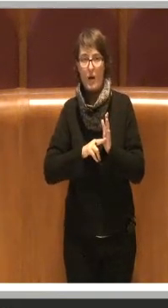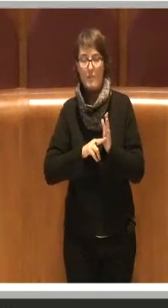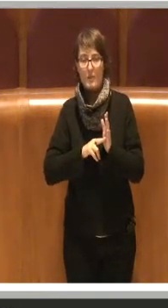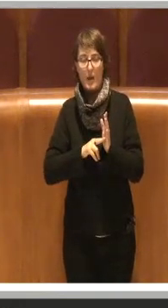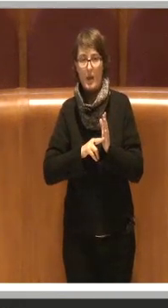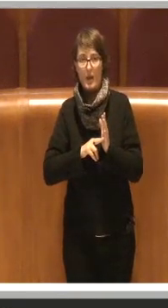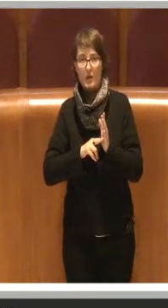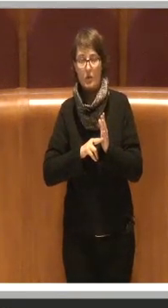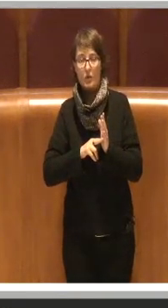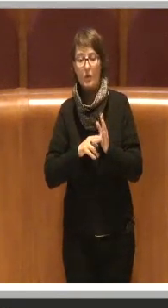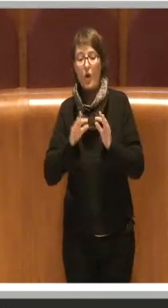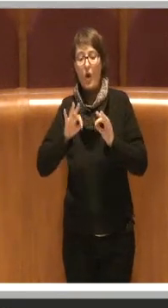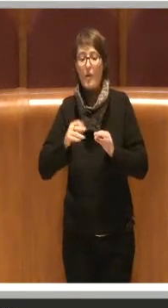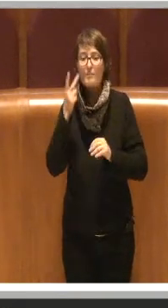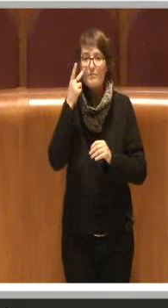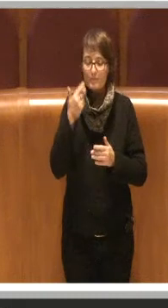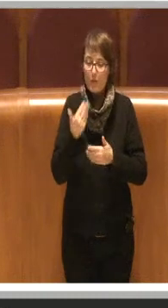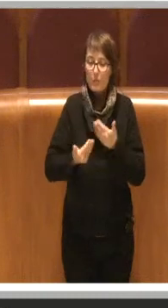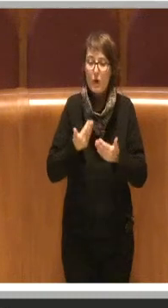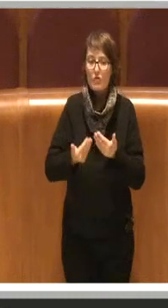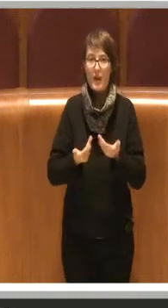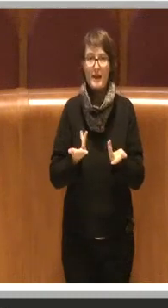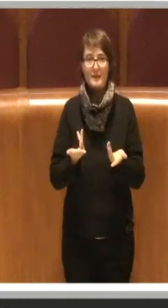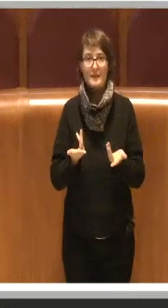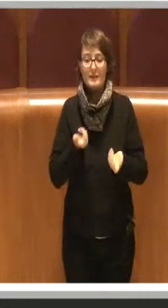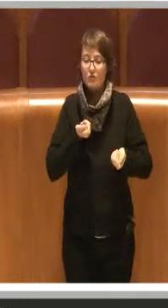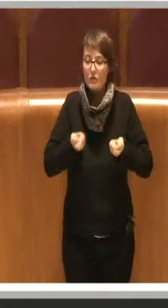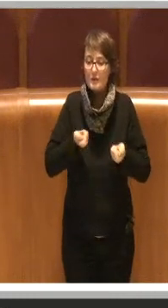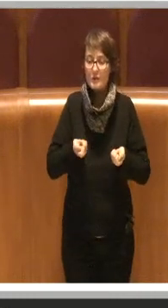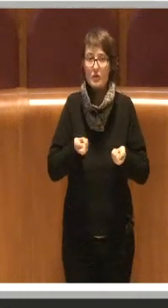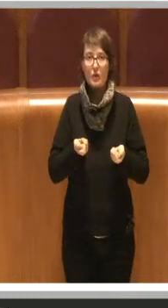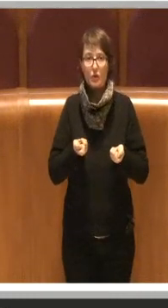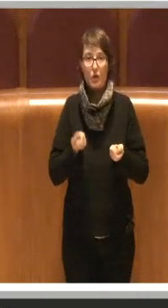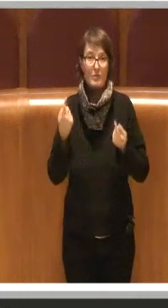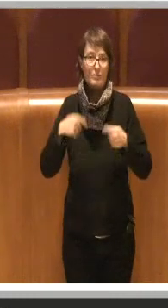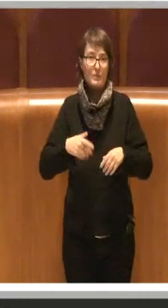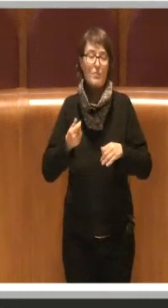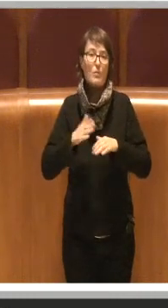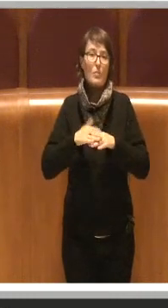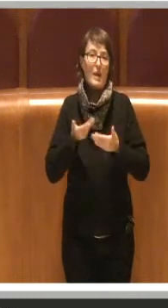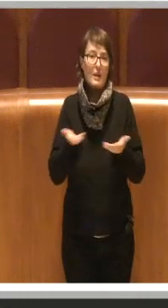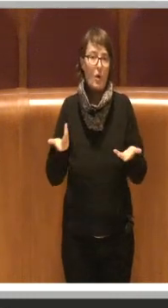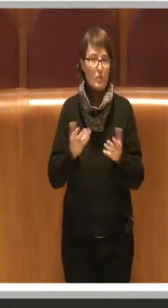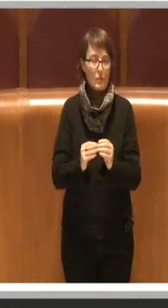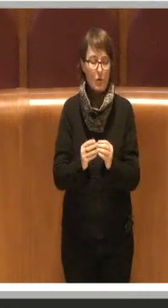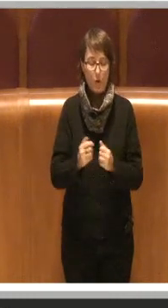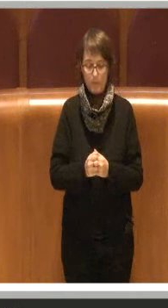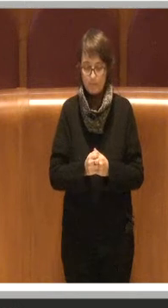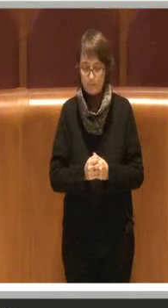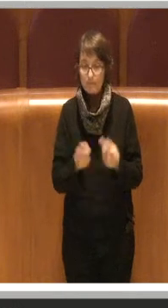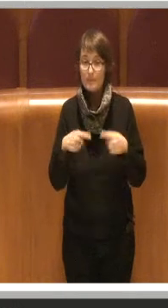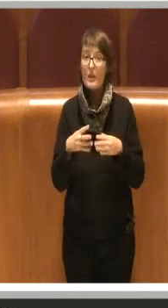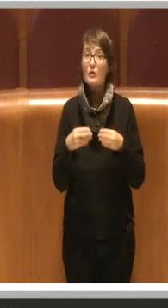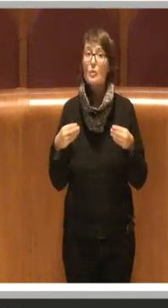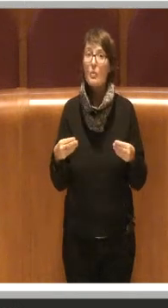processi che devono portare a gestire la gestione condivisa dei beni comuni. Chiudo dicendo che questo è uno